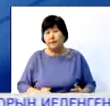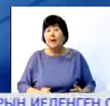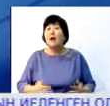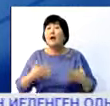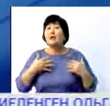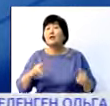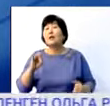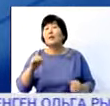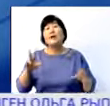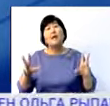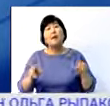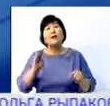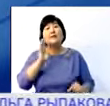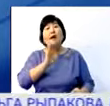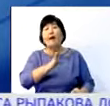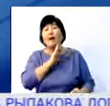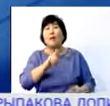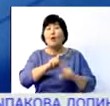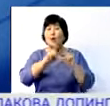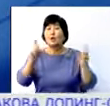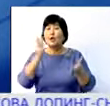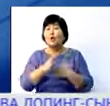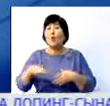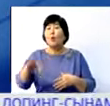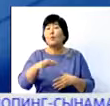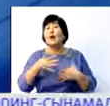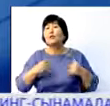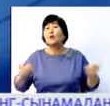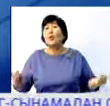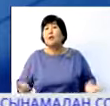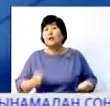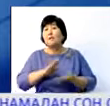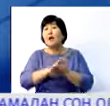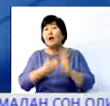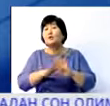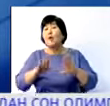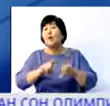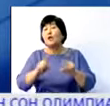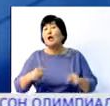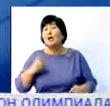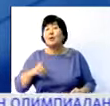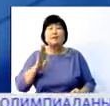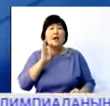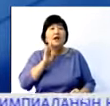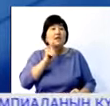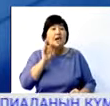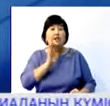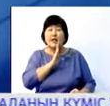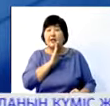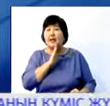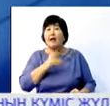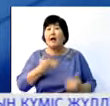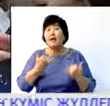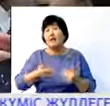Дені сау бала, бақытты ана. Осындай ұранды ұстанған облыстық салауатты өмір салтын қалыптастыру орталығы мамандары жас аналарға арнап семинар